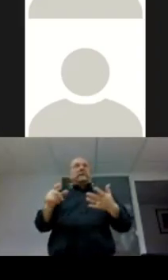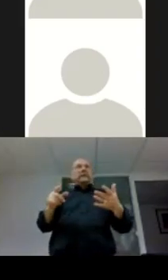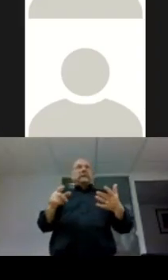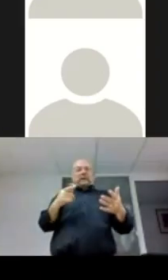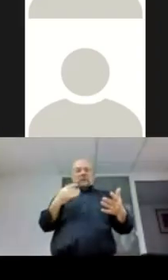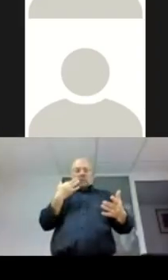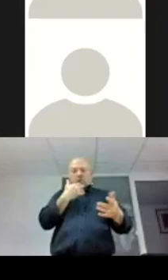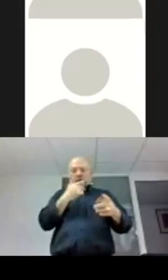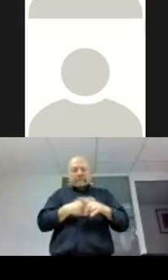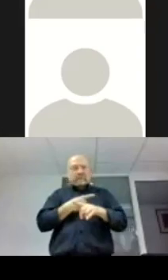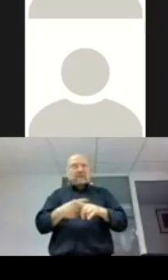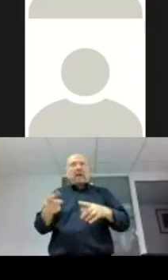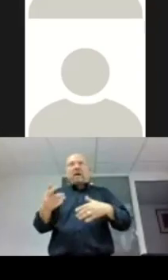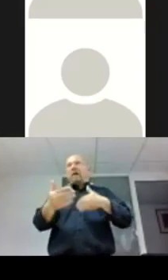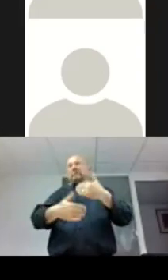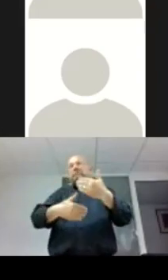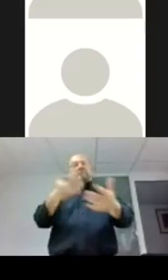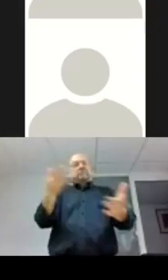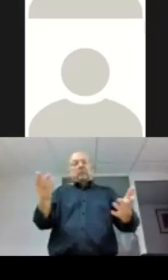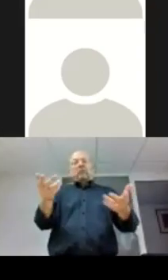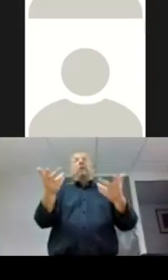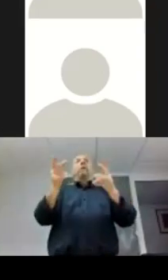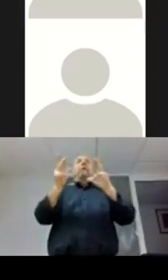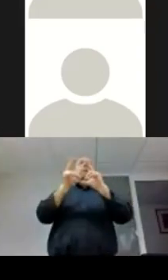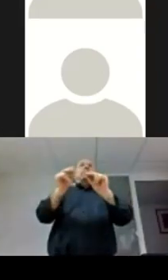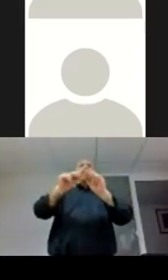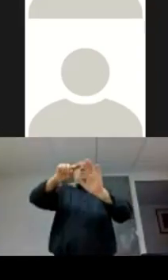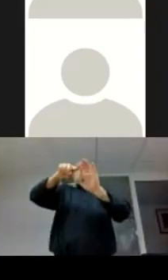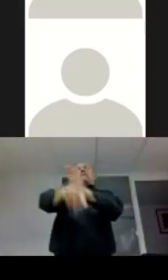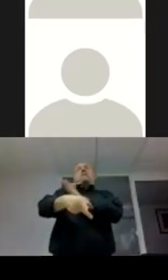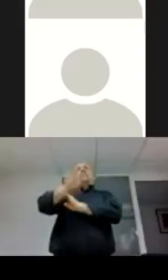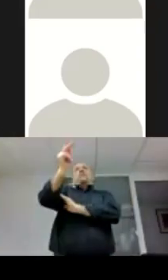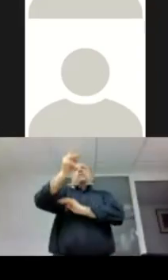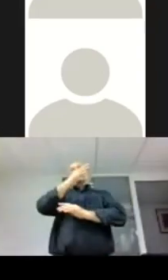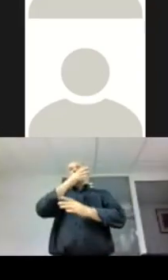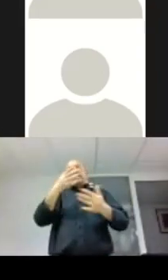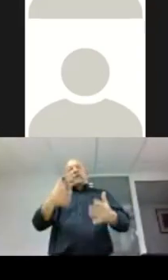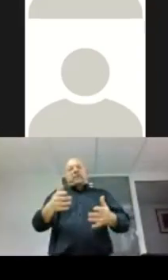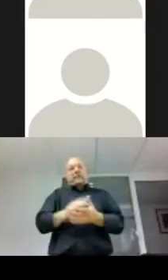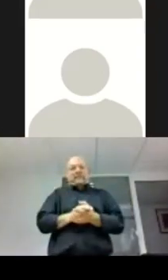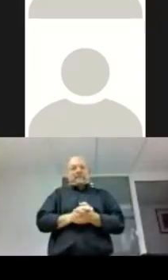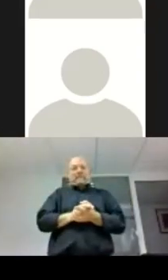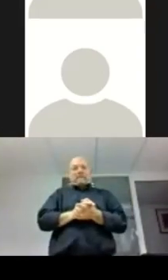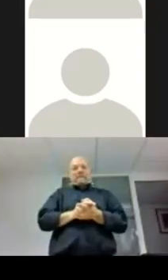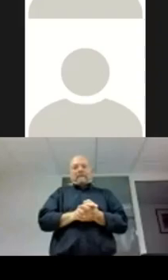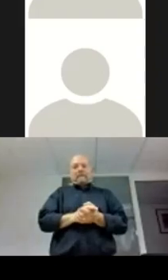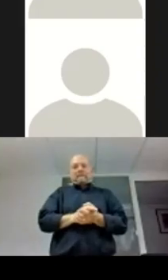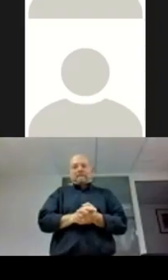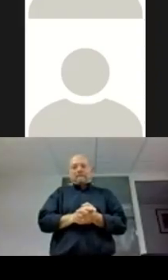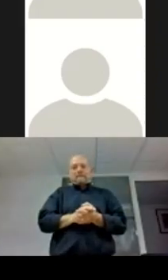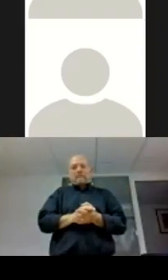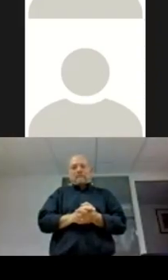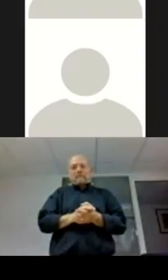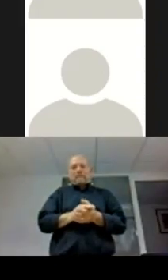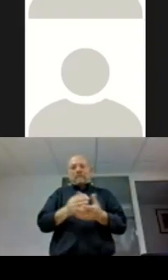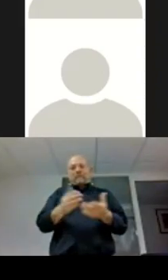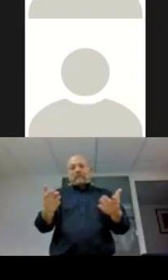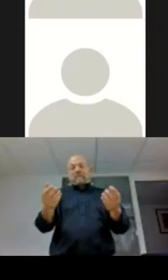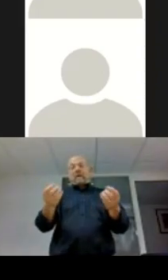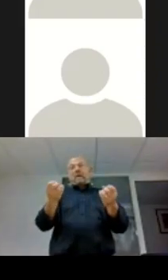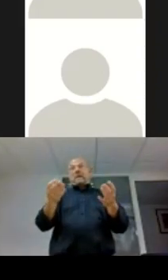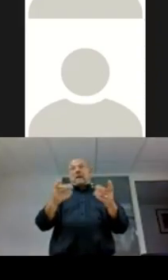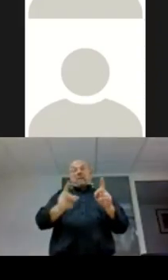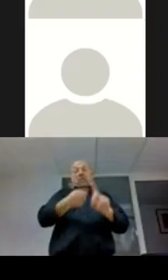c'est vraiment la localisation qui va dépendre après des suites opératoires. Et bien entendu, je n'ai pas le temps ici de vous développer chaque type